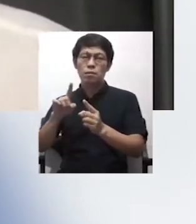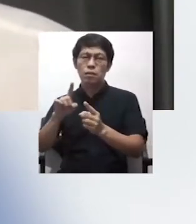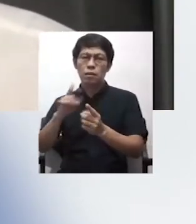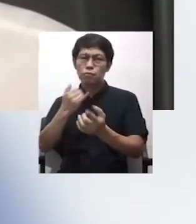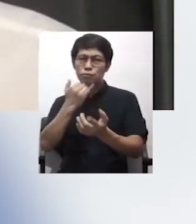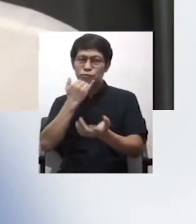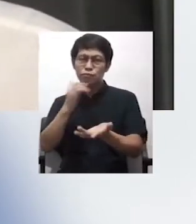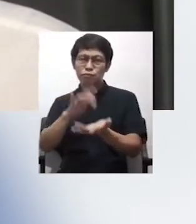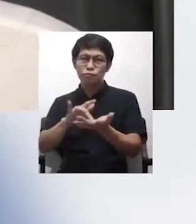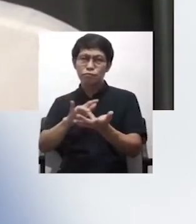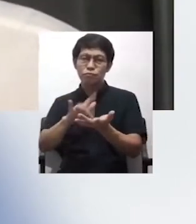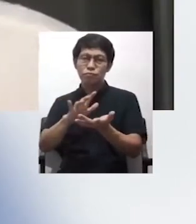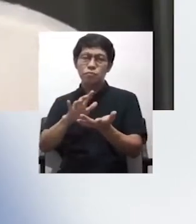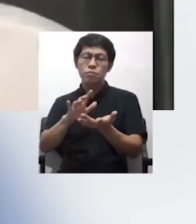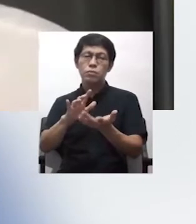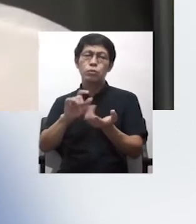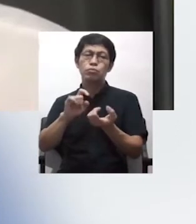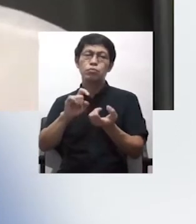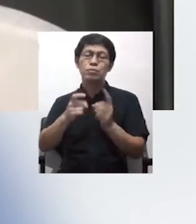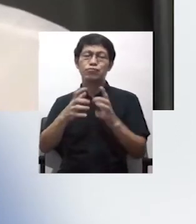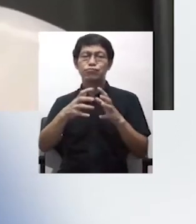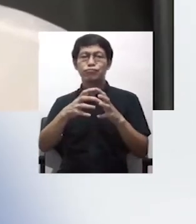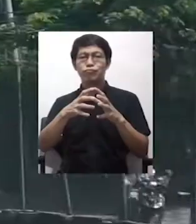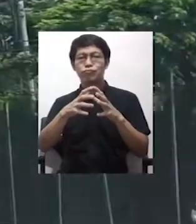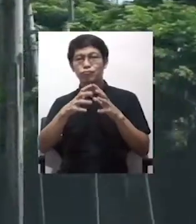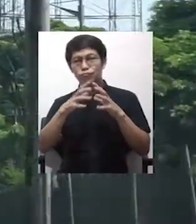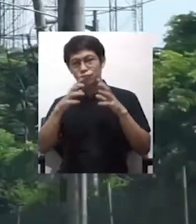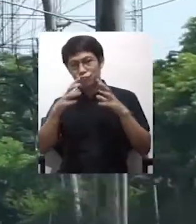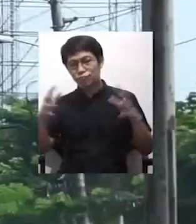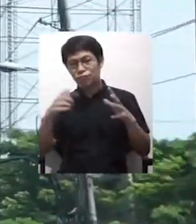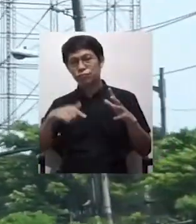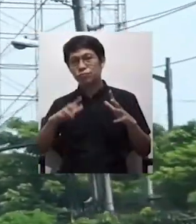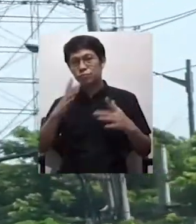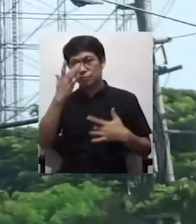kanya. Ngunit ito ay lalong lumala.